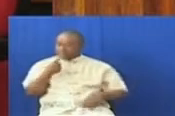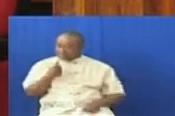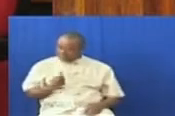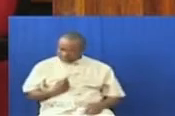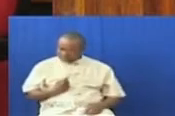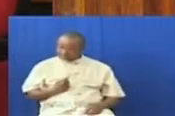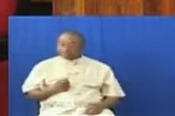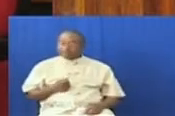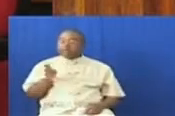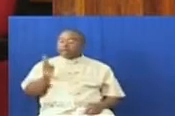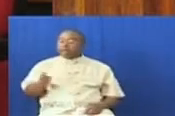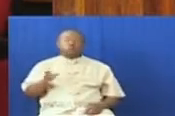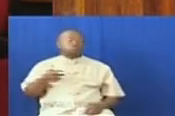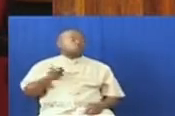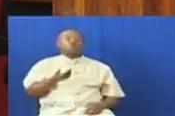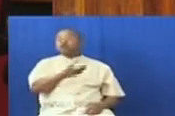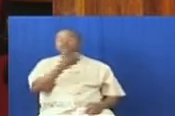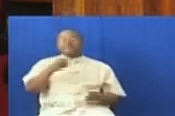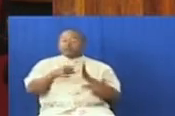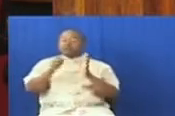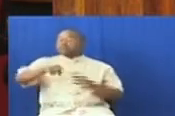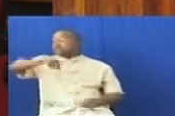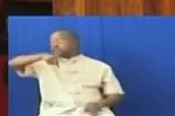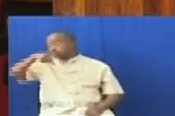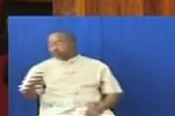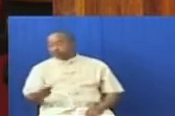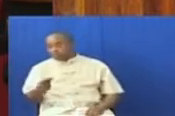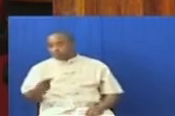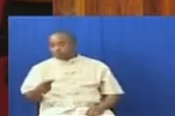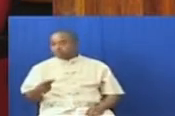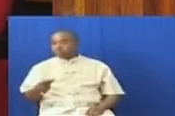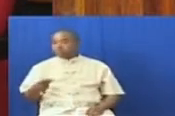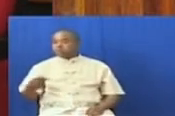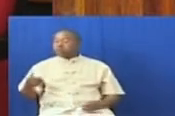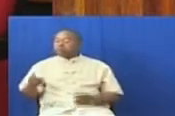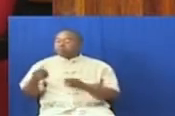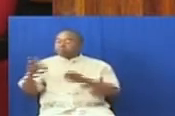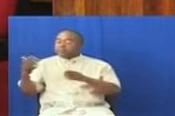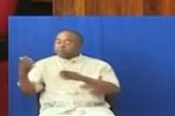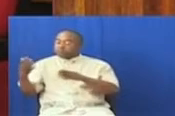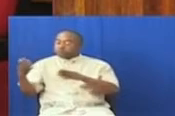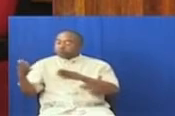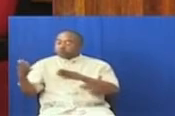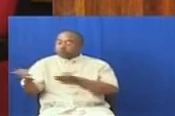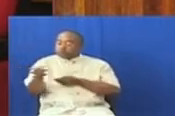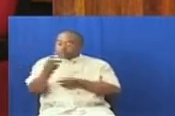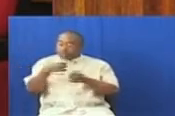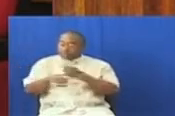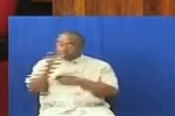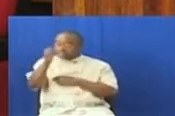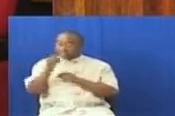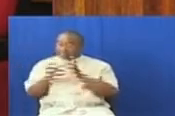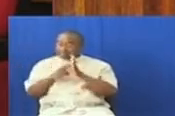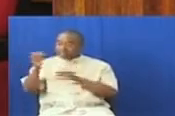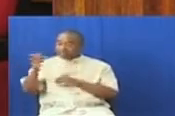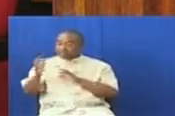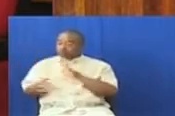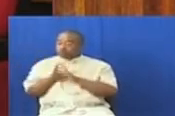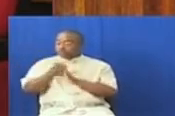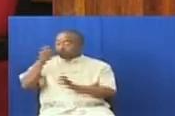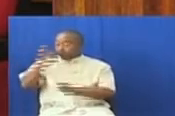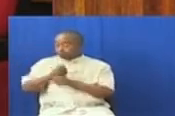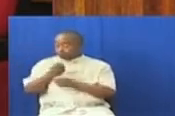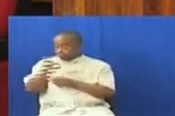kwamba halmashauri yoyote ambayo itashindwa kufikisha makusanyo yake ya ndani 80%, basi wataanza kuzishughulikia kwa